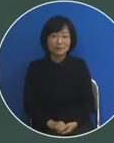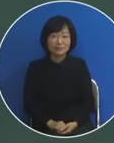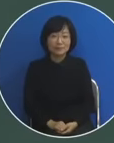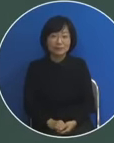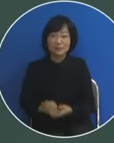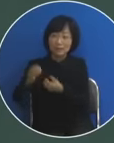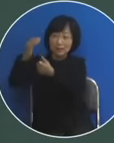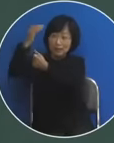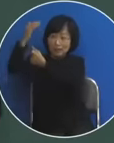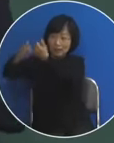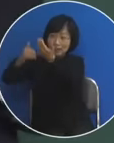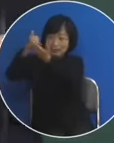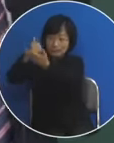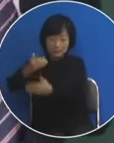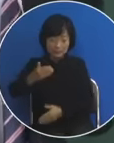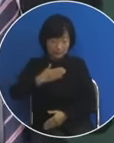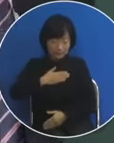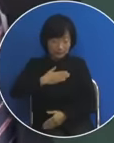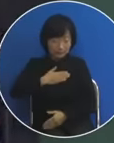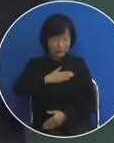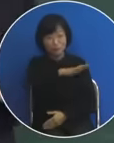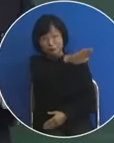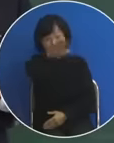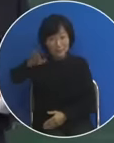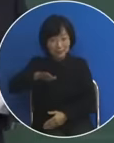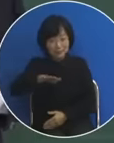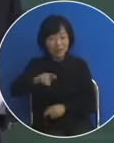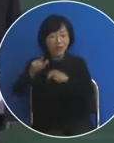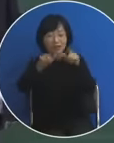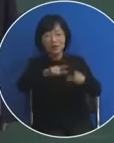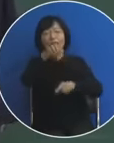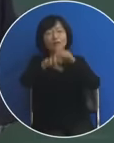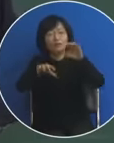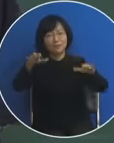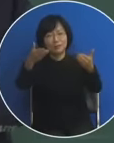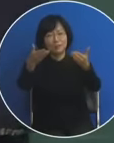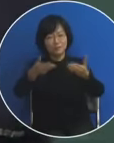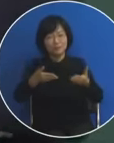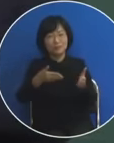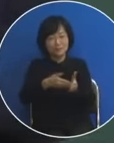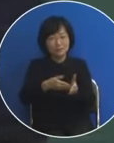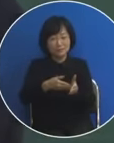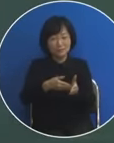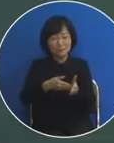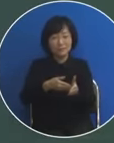현장이 있어요. And absolutely there is a field that God has given to you. 그리고 반드시